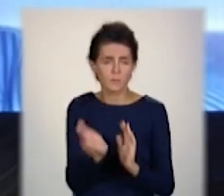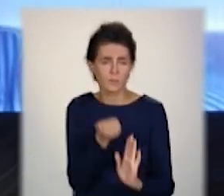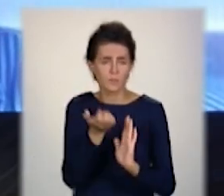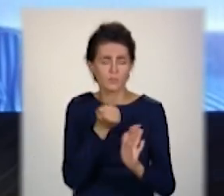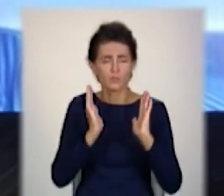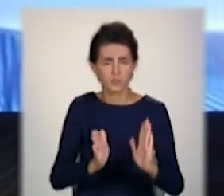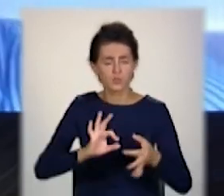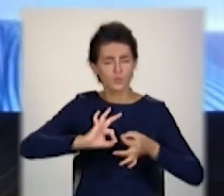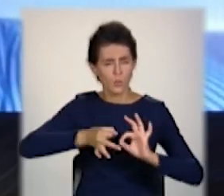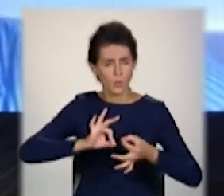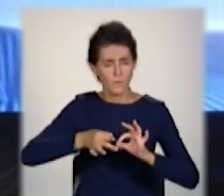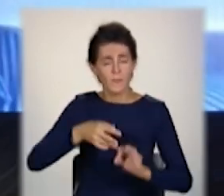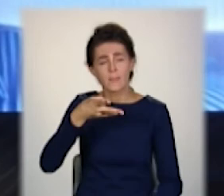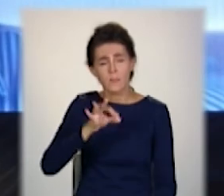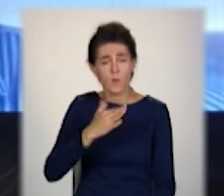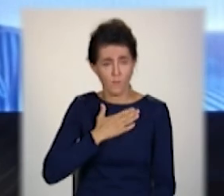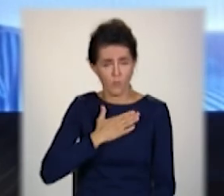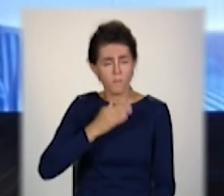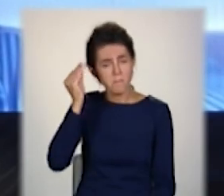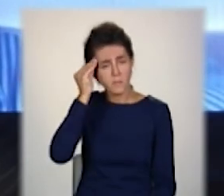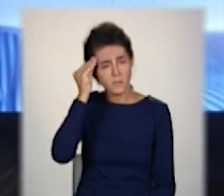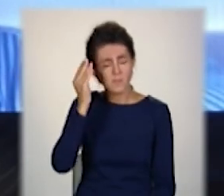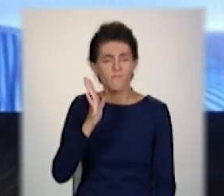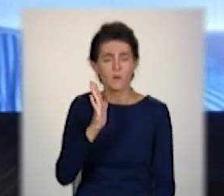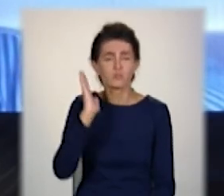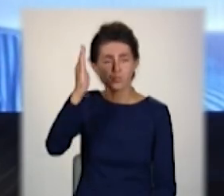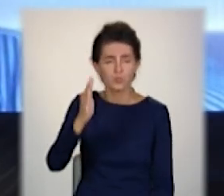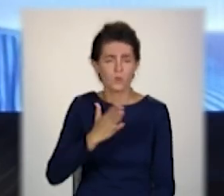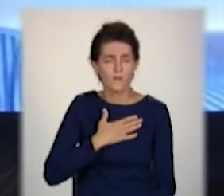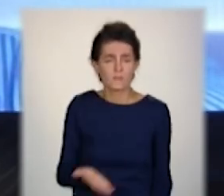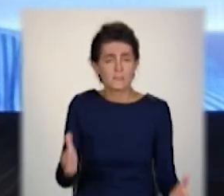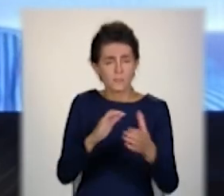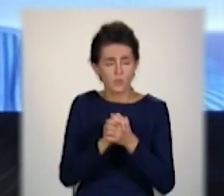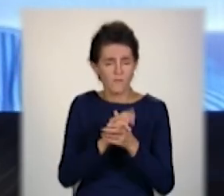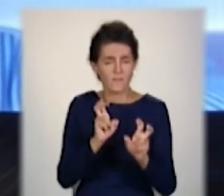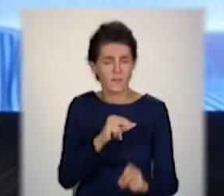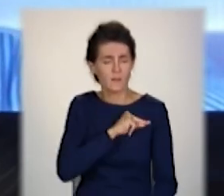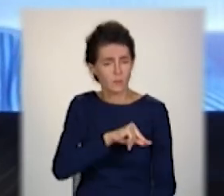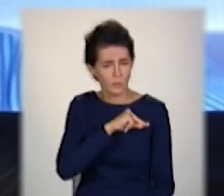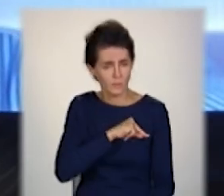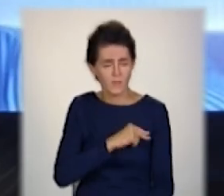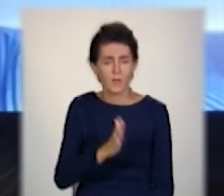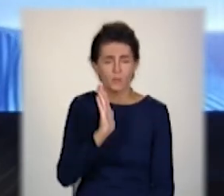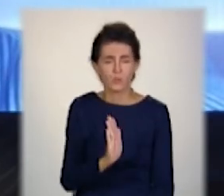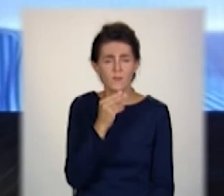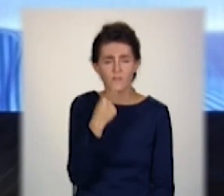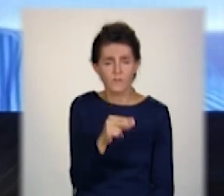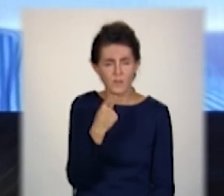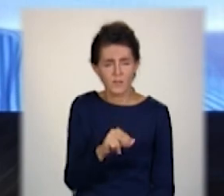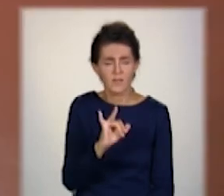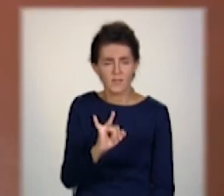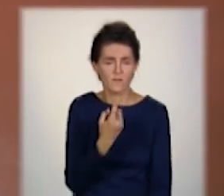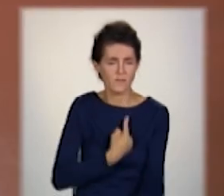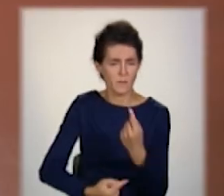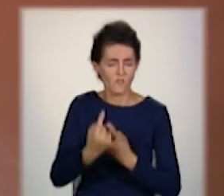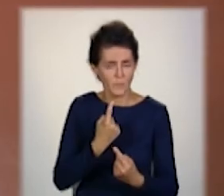дуже складно. Тому я дуже сподіваюся, що в майбутньому наше співробітництво воно буде ефективним,